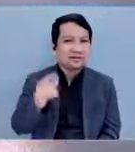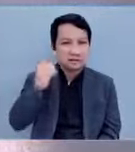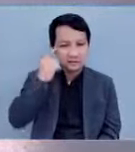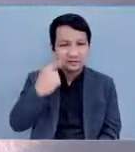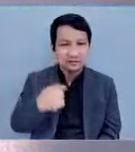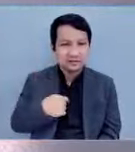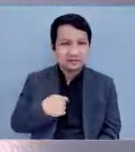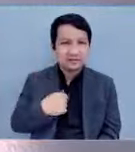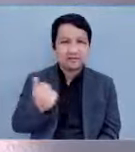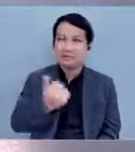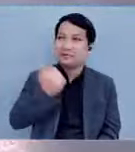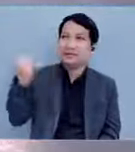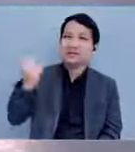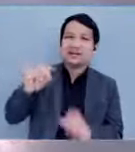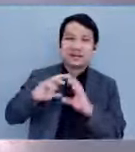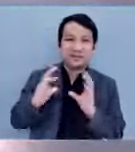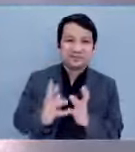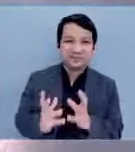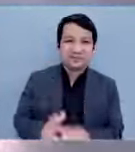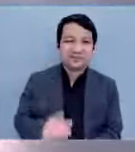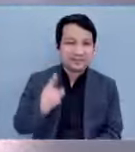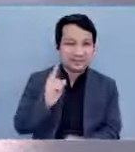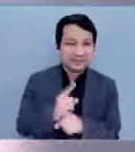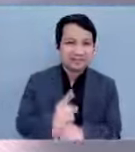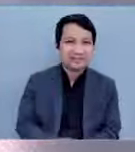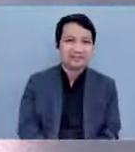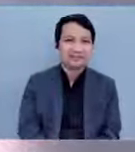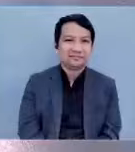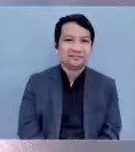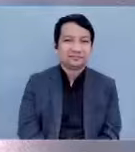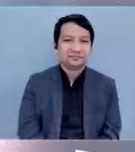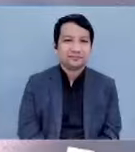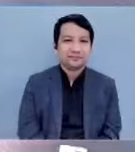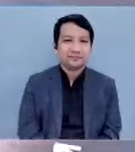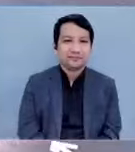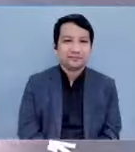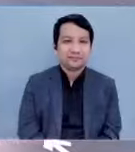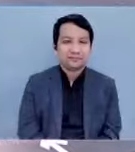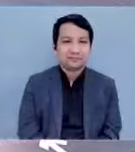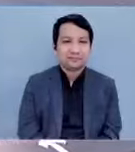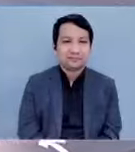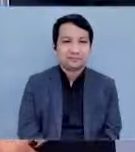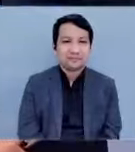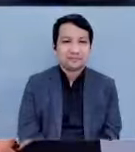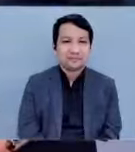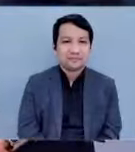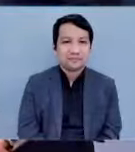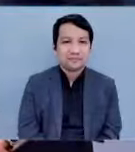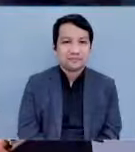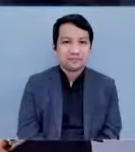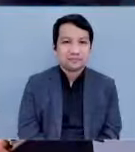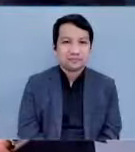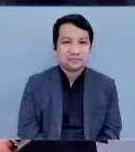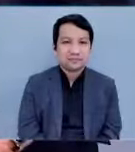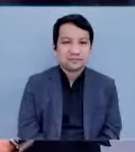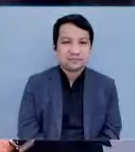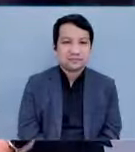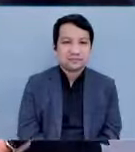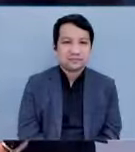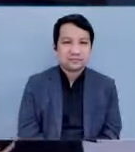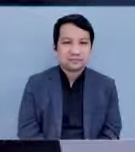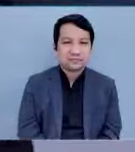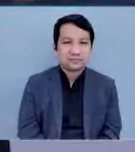world. Totoo naman. Can we get daw sample ng flow performance nyo? Kasi, flow. Ano ba yung